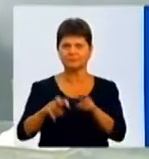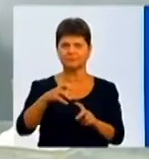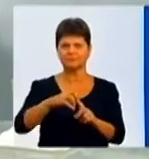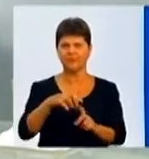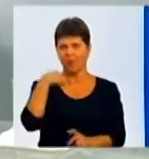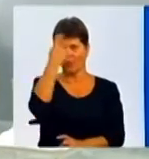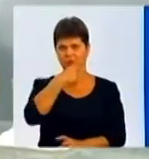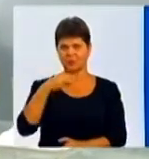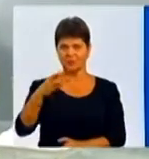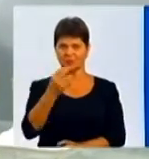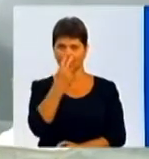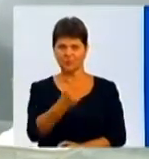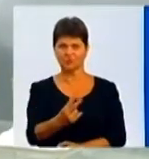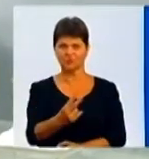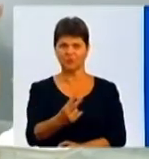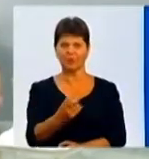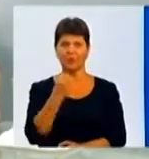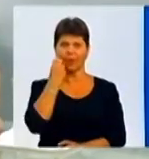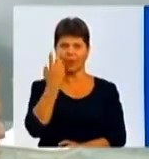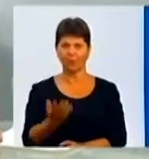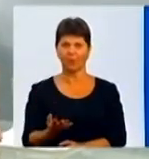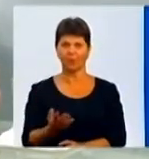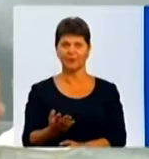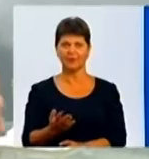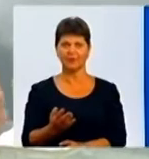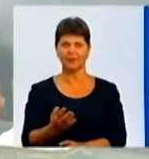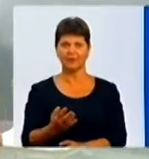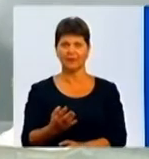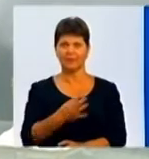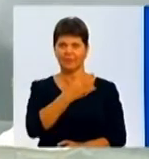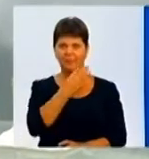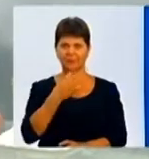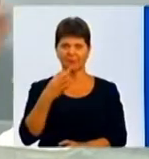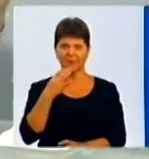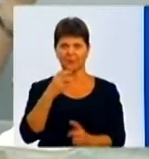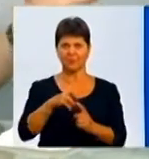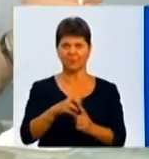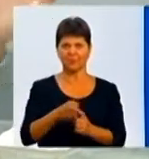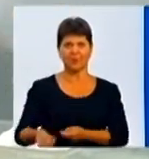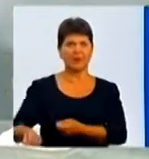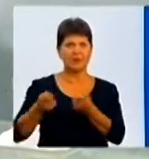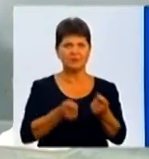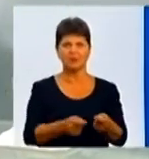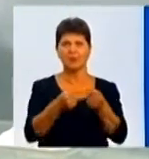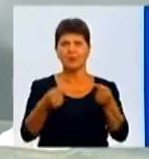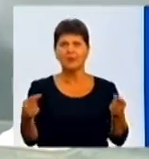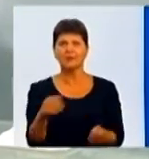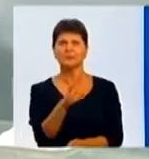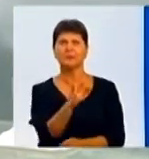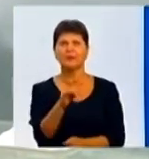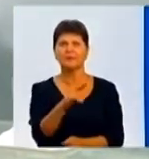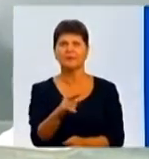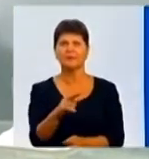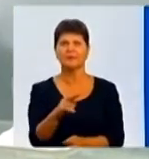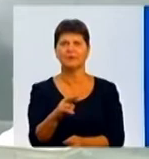і коли досить таки чимало грибів збирають і несуть, і вони різних видів, і досить